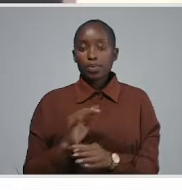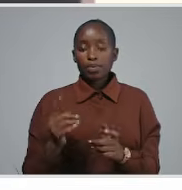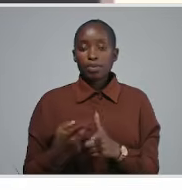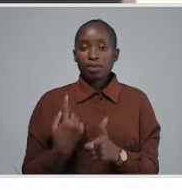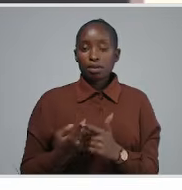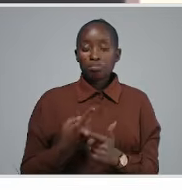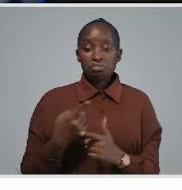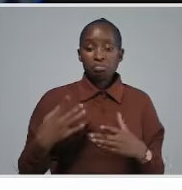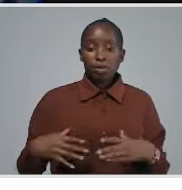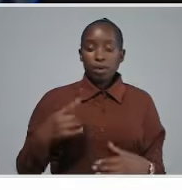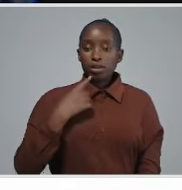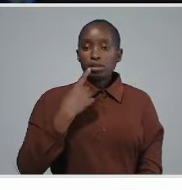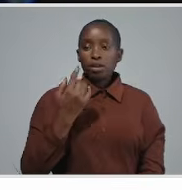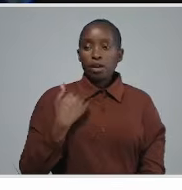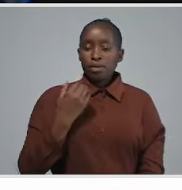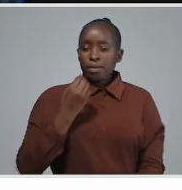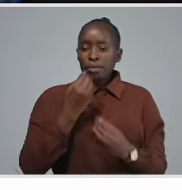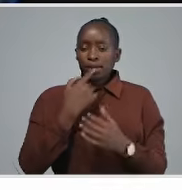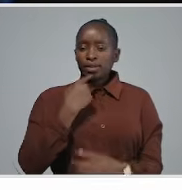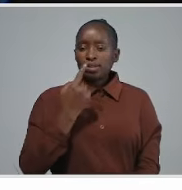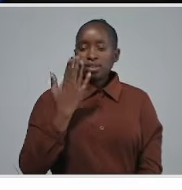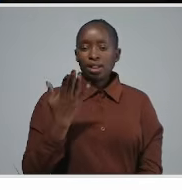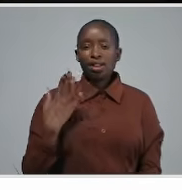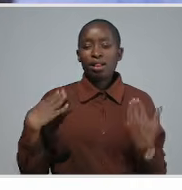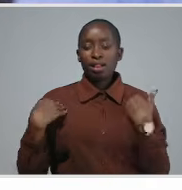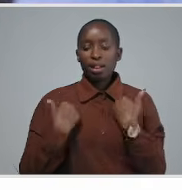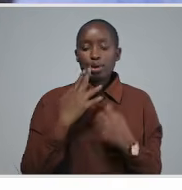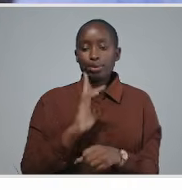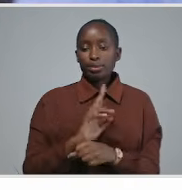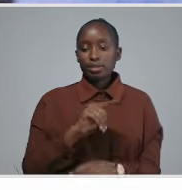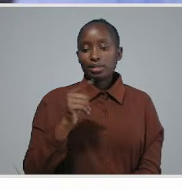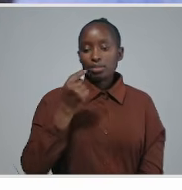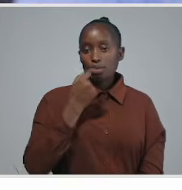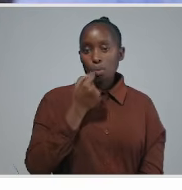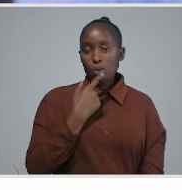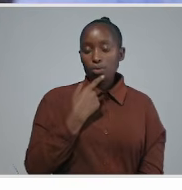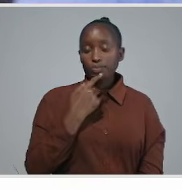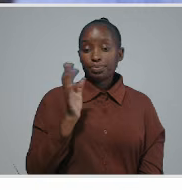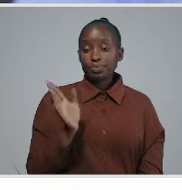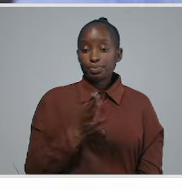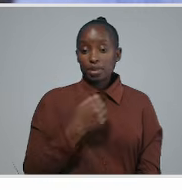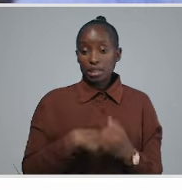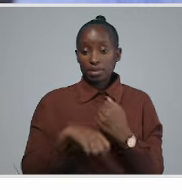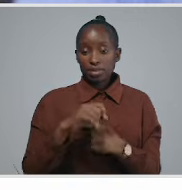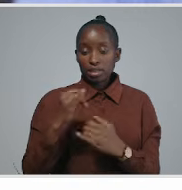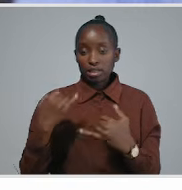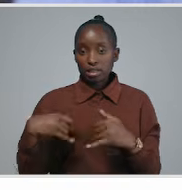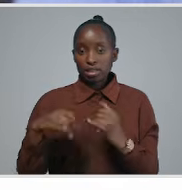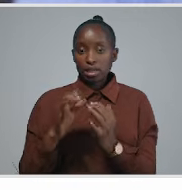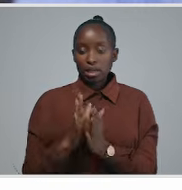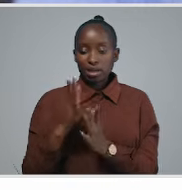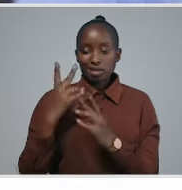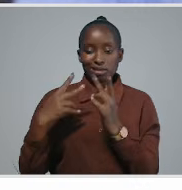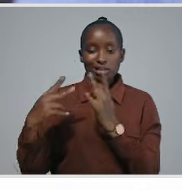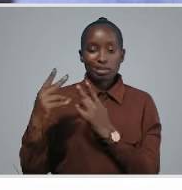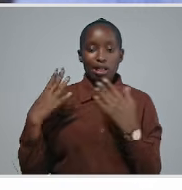hizo, wengi wakisema wamechoka kumeza dawa za tembe. Katika juhudi za kudhibiti uchovu wa kumeza dawa